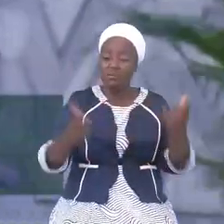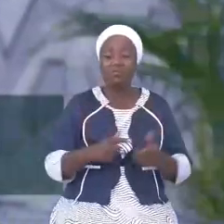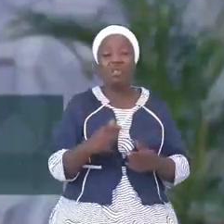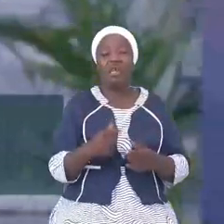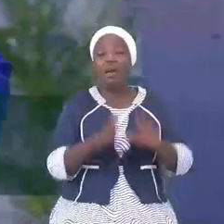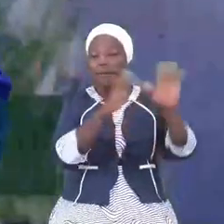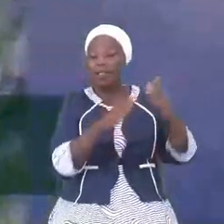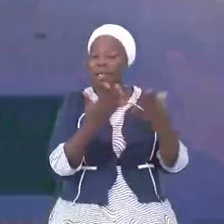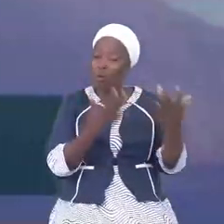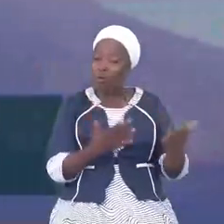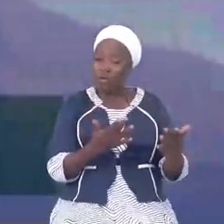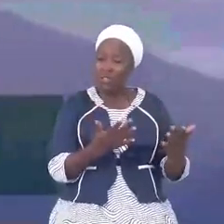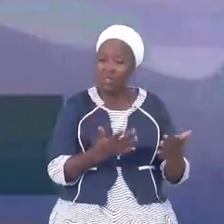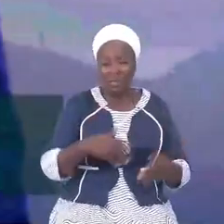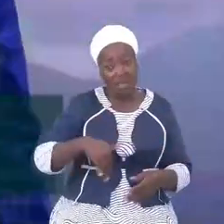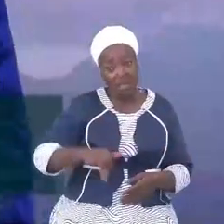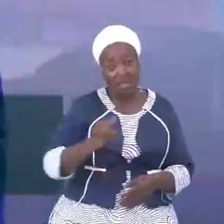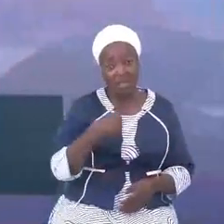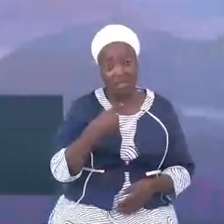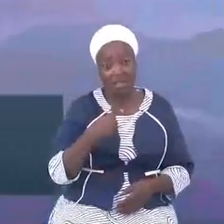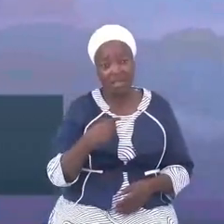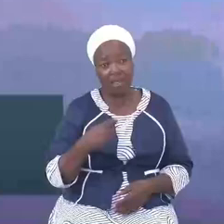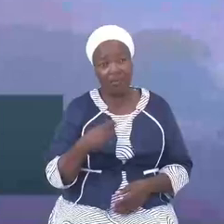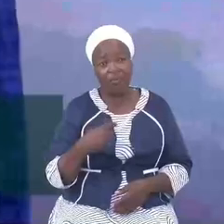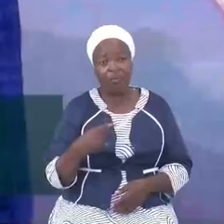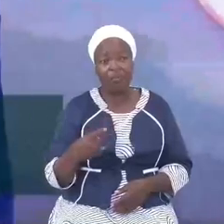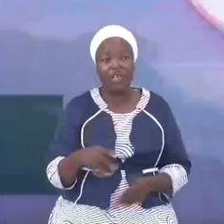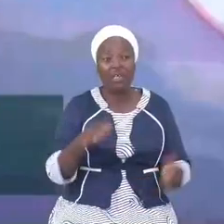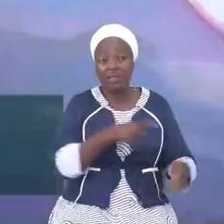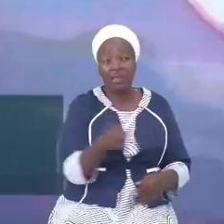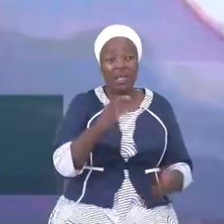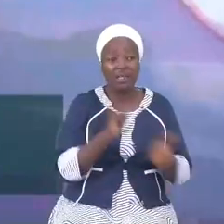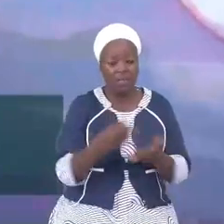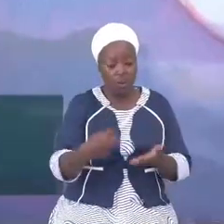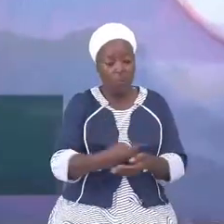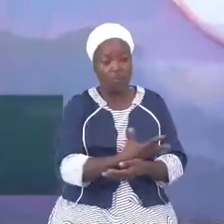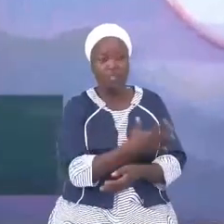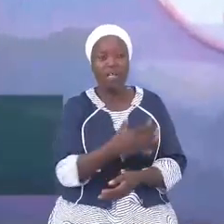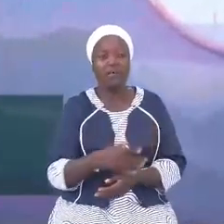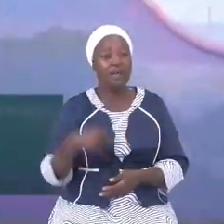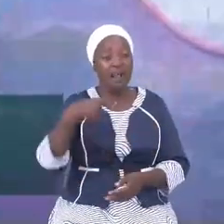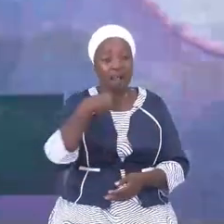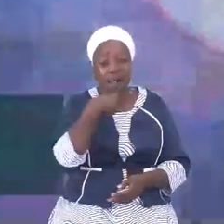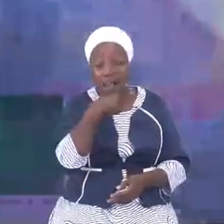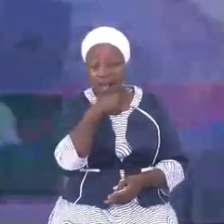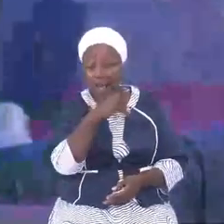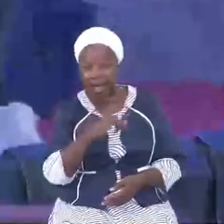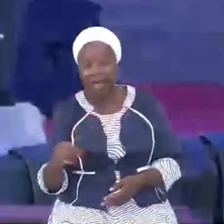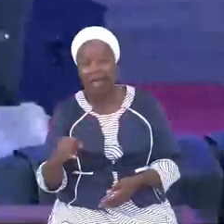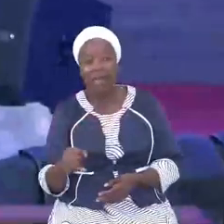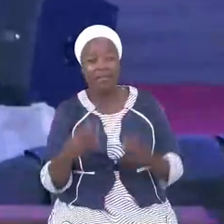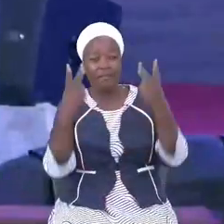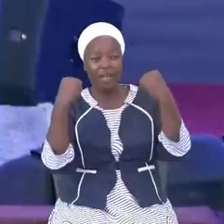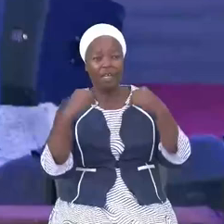nous attendent, toutefois, mais ceux qui s'attachent à de vaines idoles éloignent de la